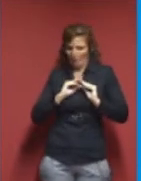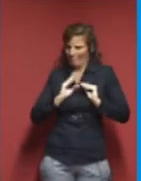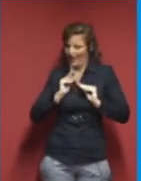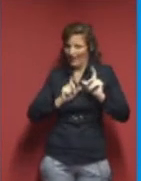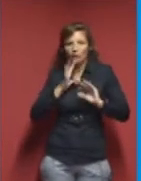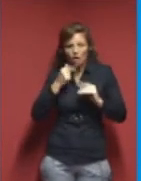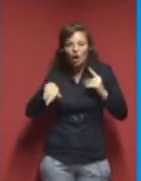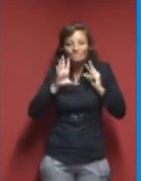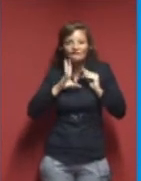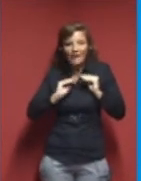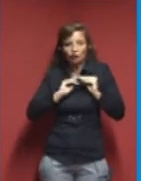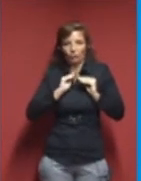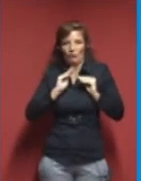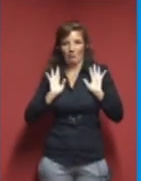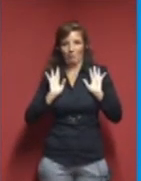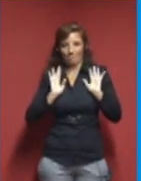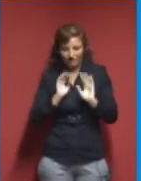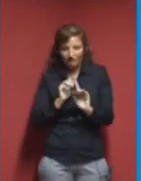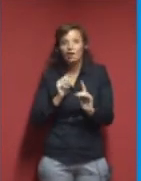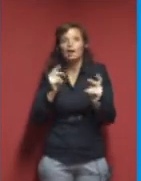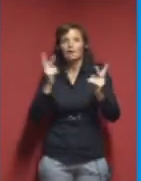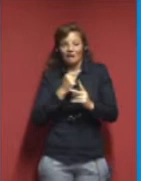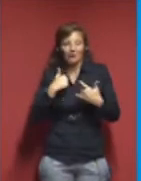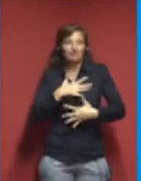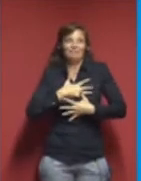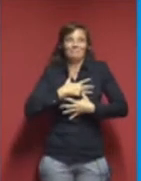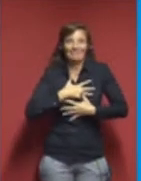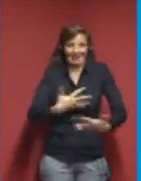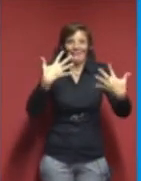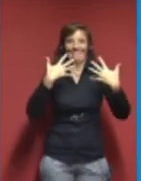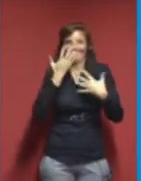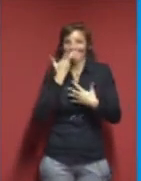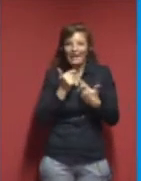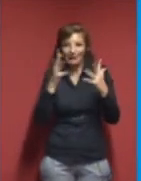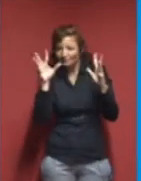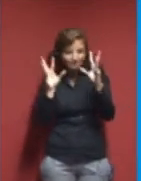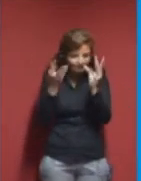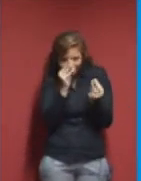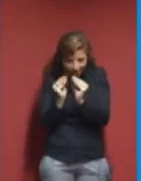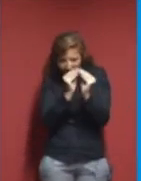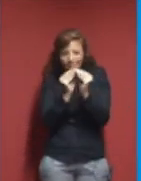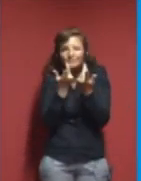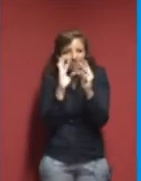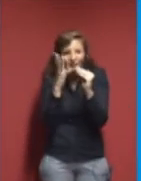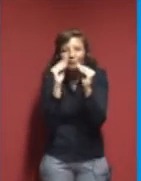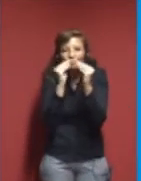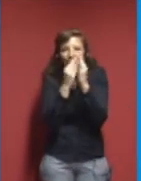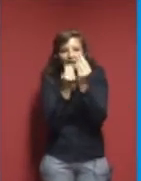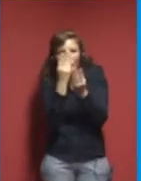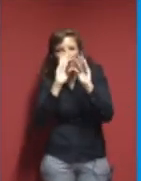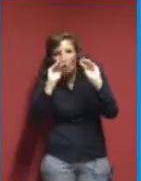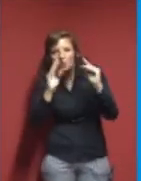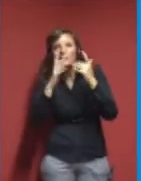che facciamo, e io amo molto mettere, assemblare tutte le cose e fare cose, roba per il